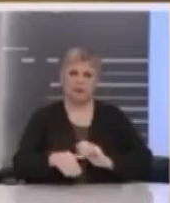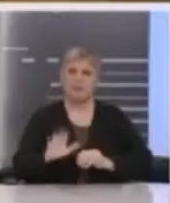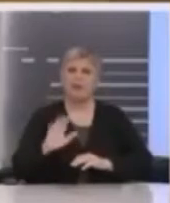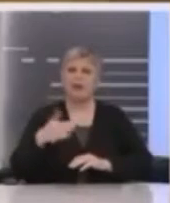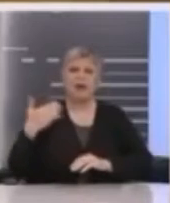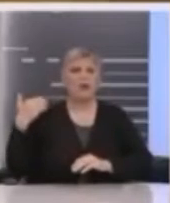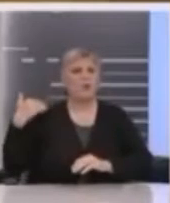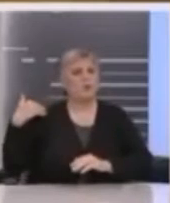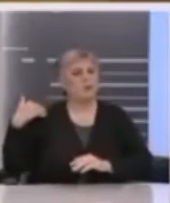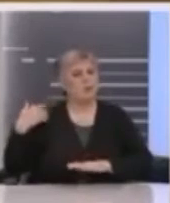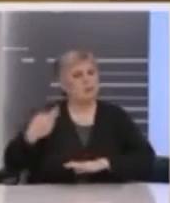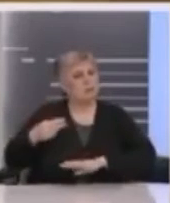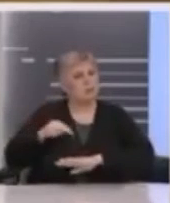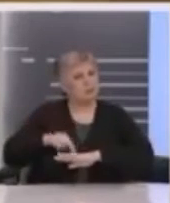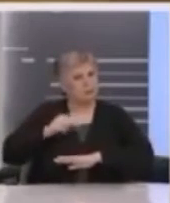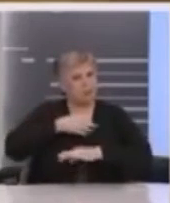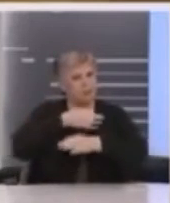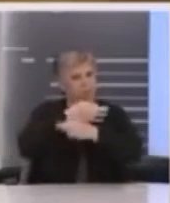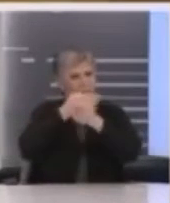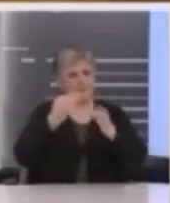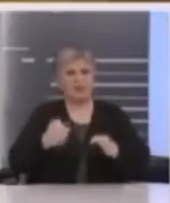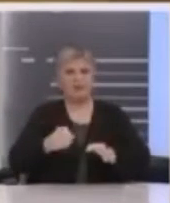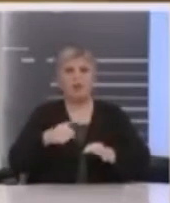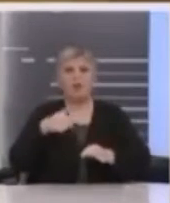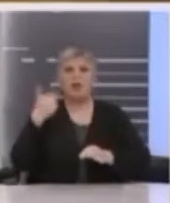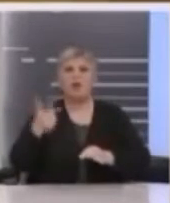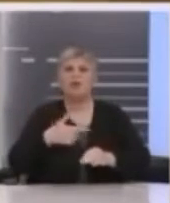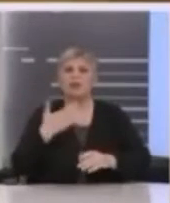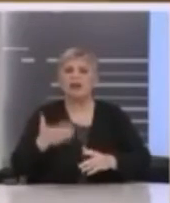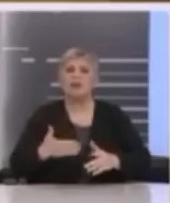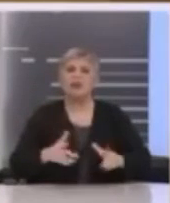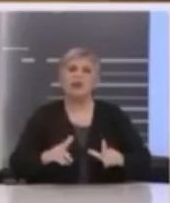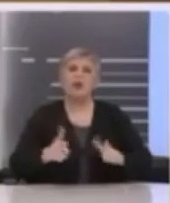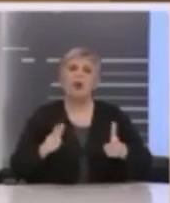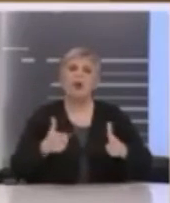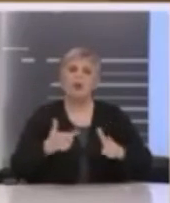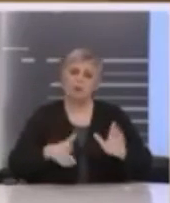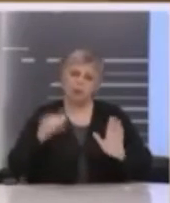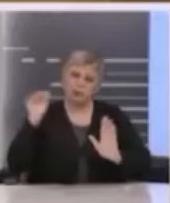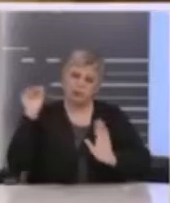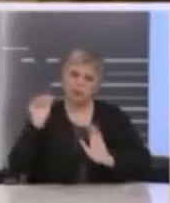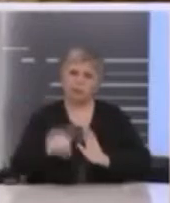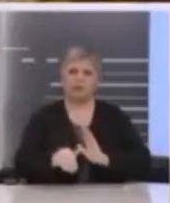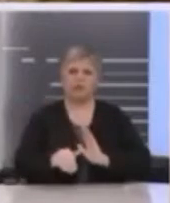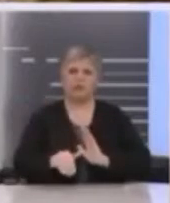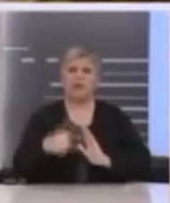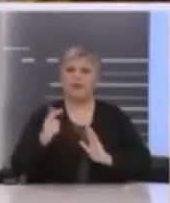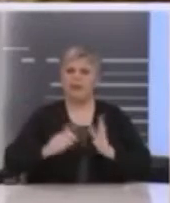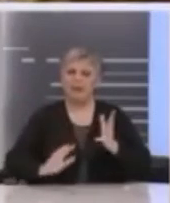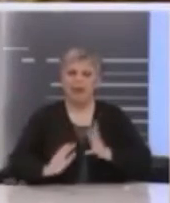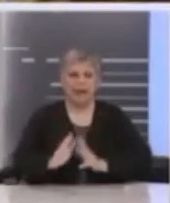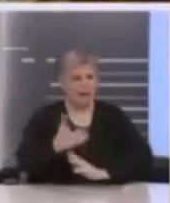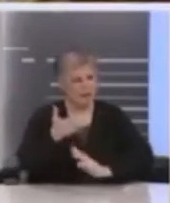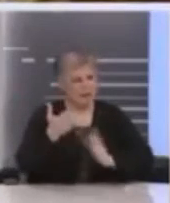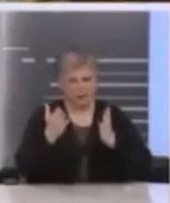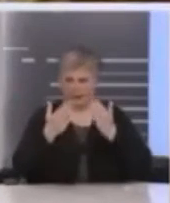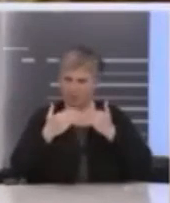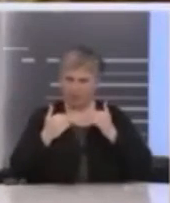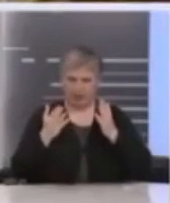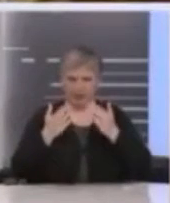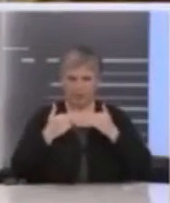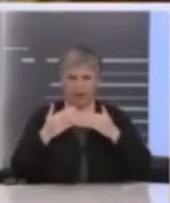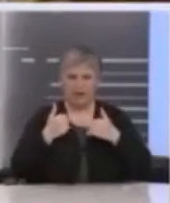την κατάσταση της στάσιμο χρεοκοπίας, για την κατάσταση της ανεμικής ανάπτυξης, της ανάπτυξης